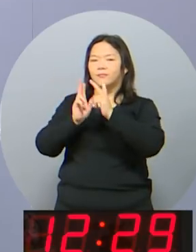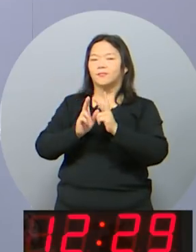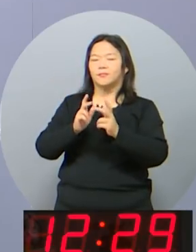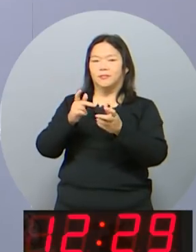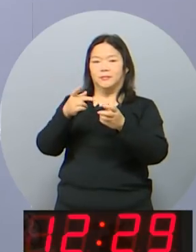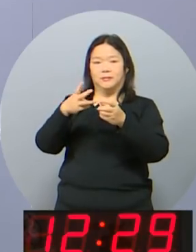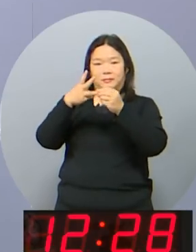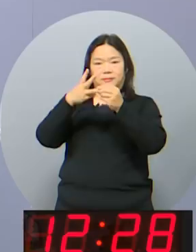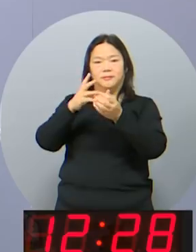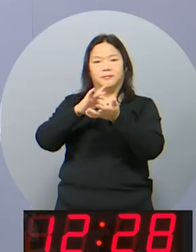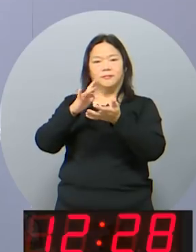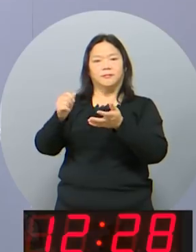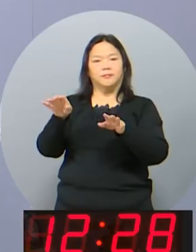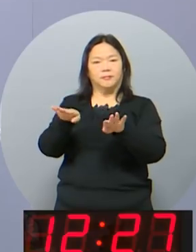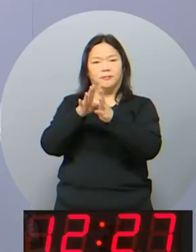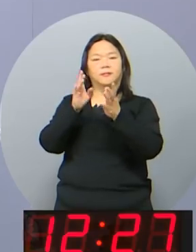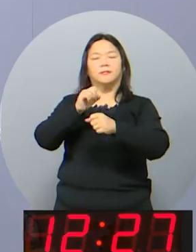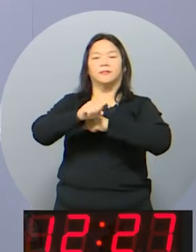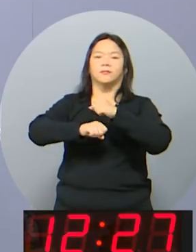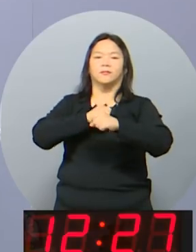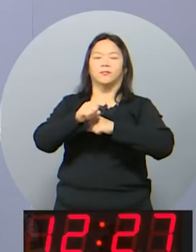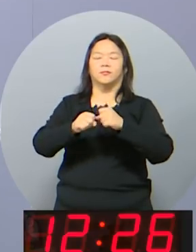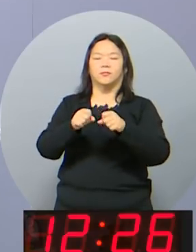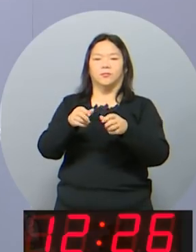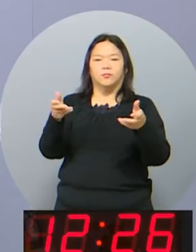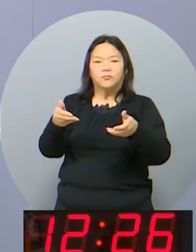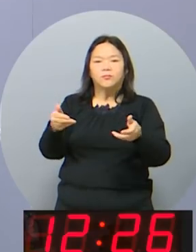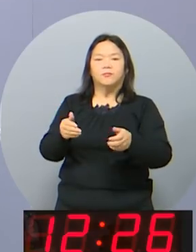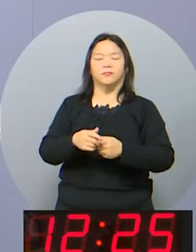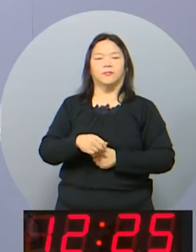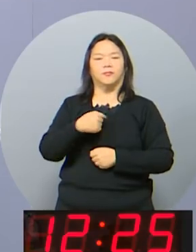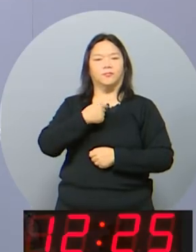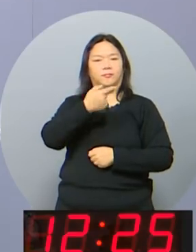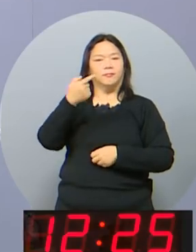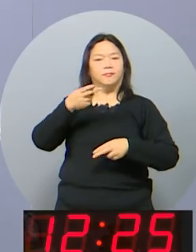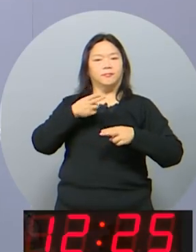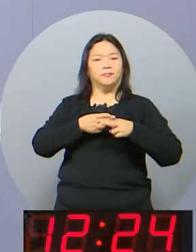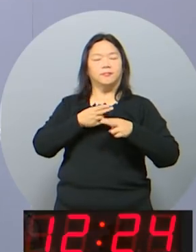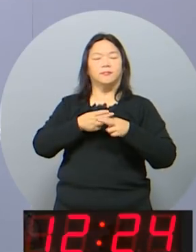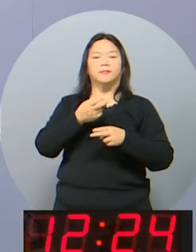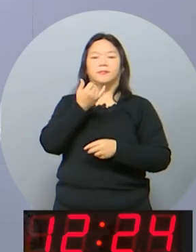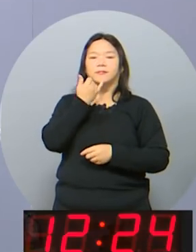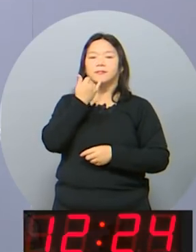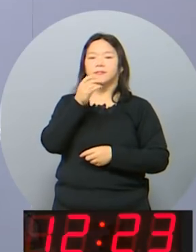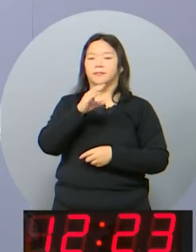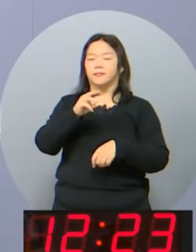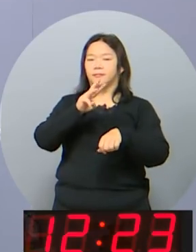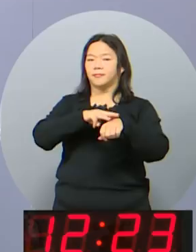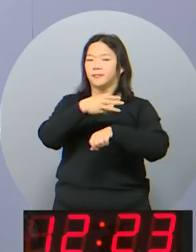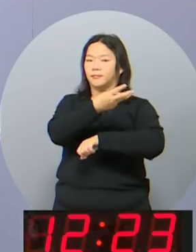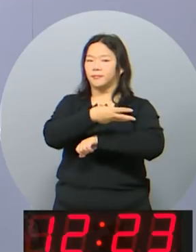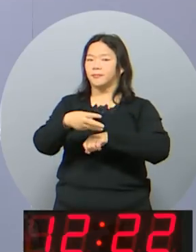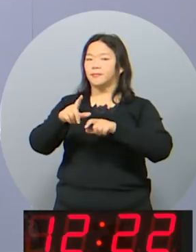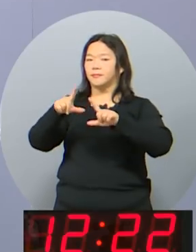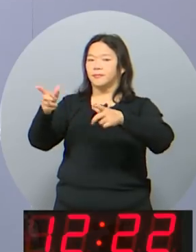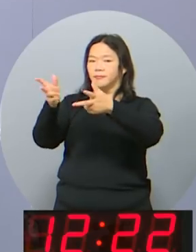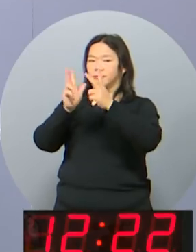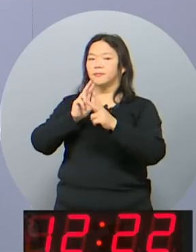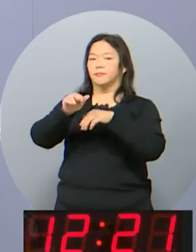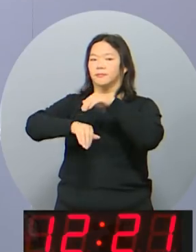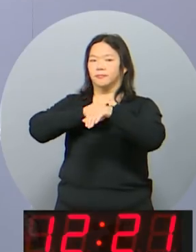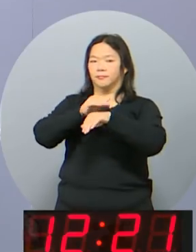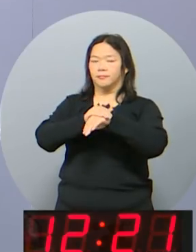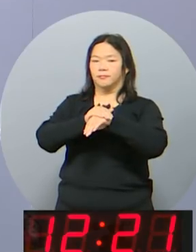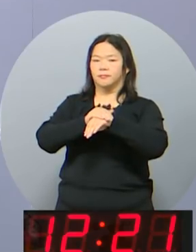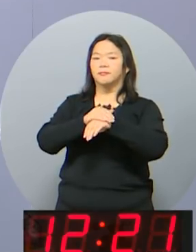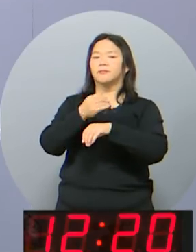标的一个动工，所以我非常非常的有信心能够将我们淡江大桥把它完成。